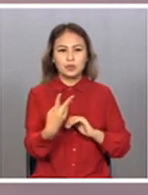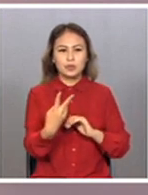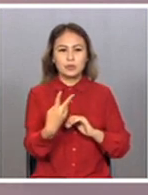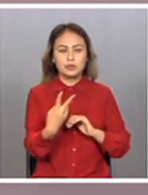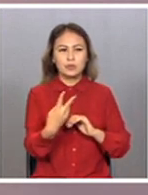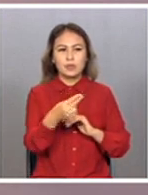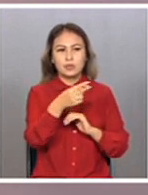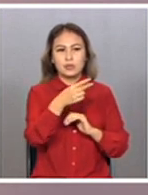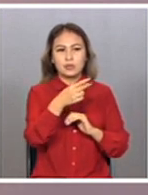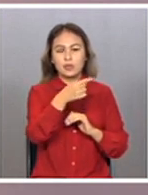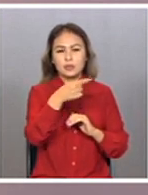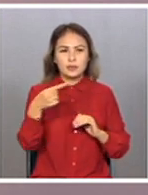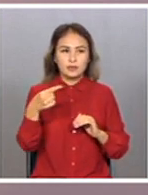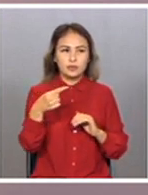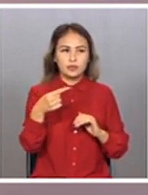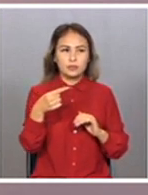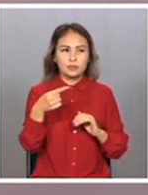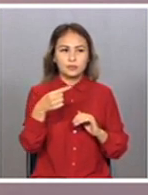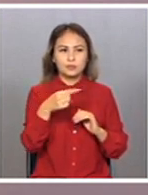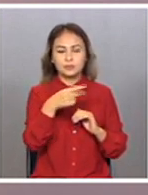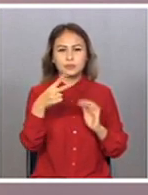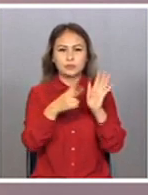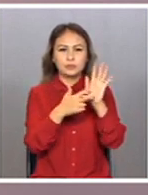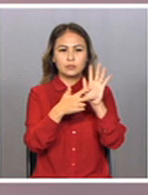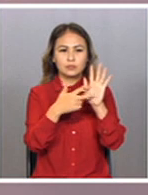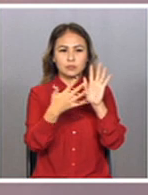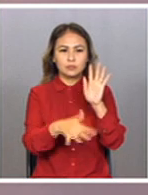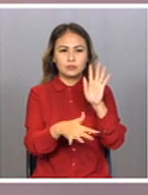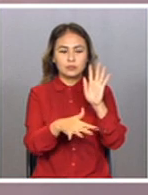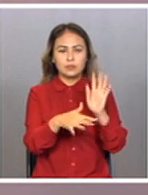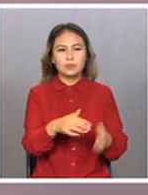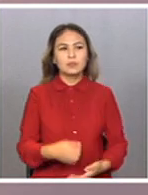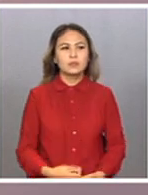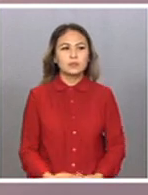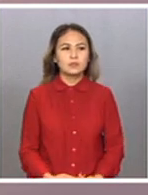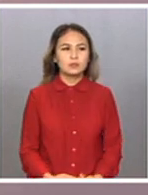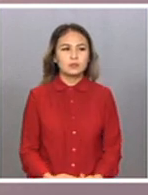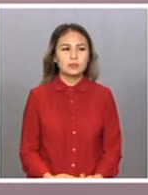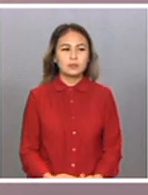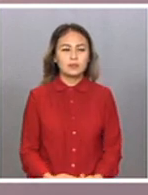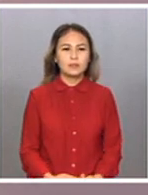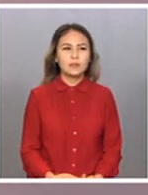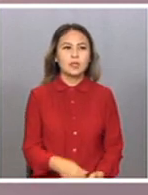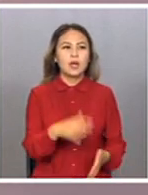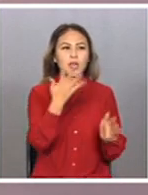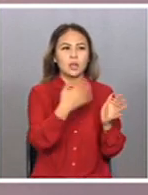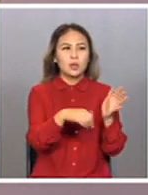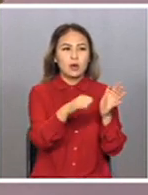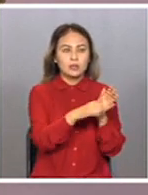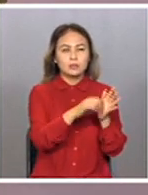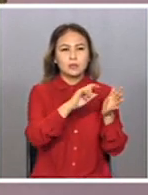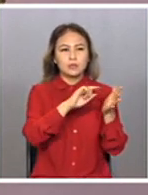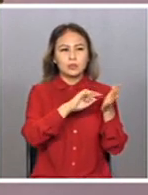көбейтіндісі азайтқыш. 850 айырма. 56 мен 2-нің